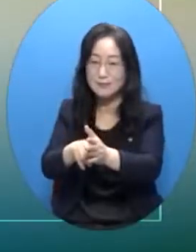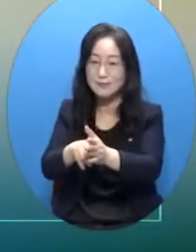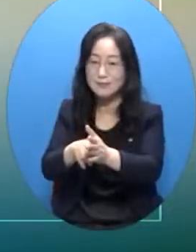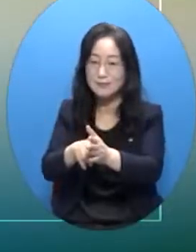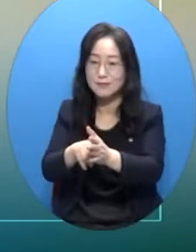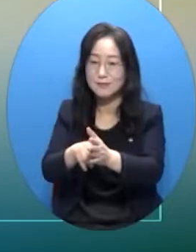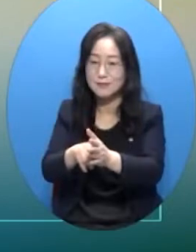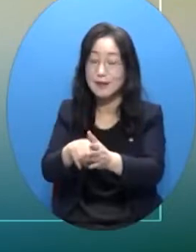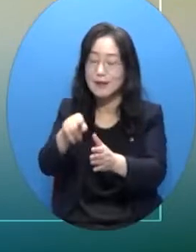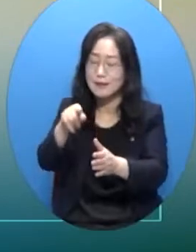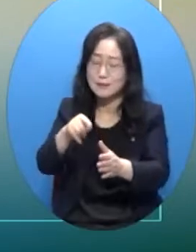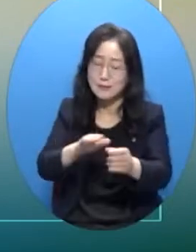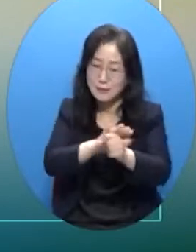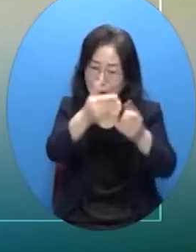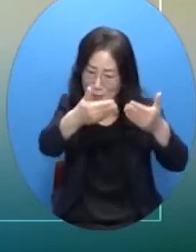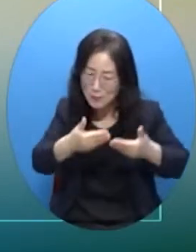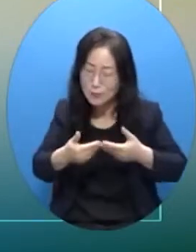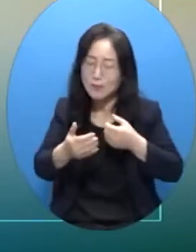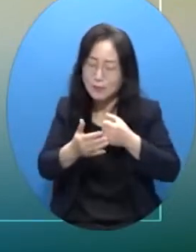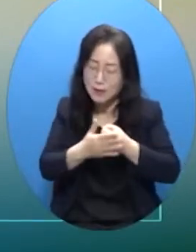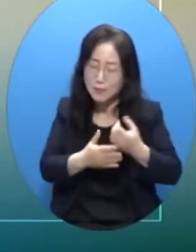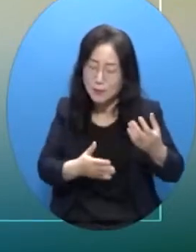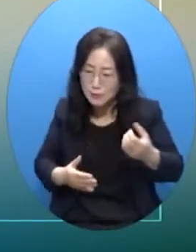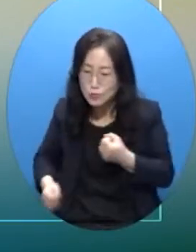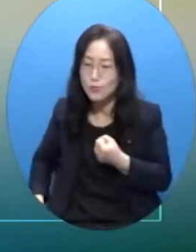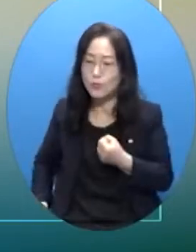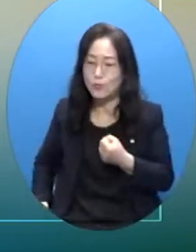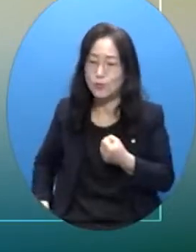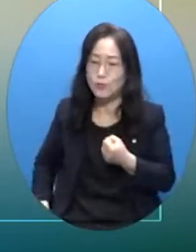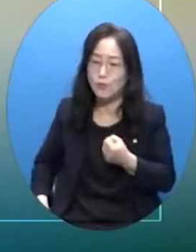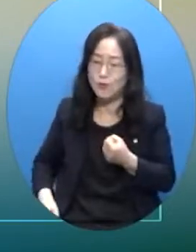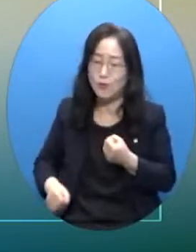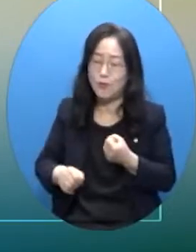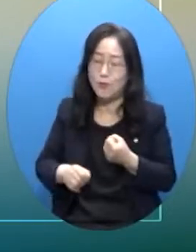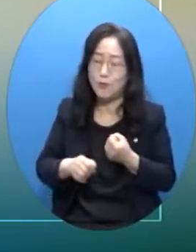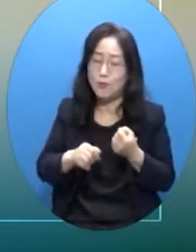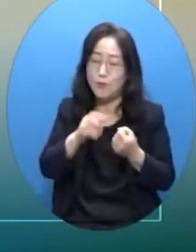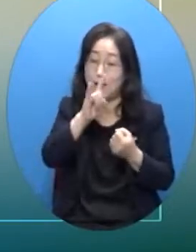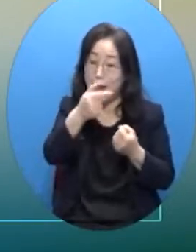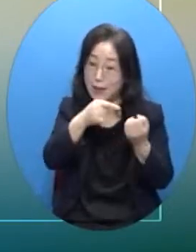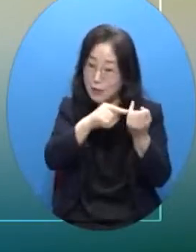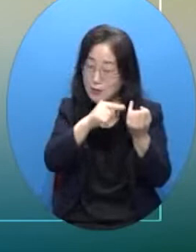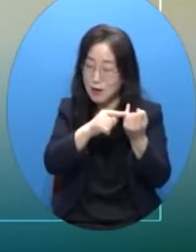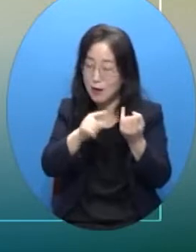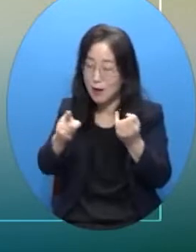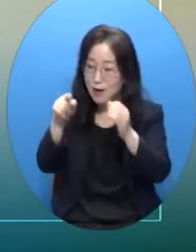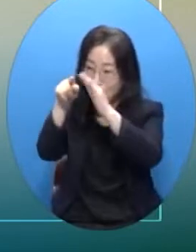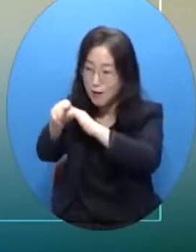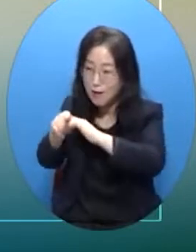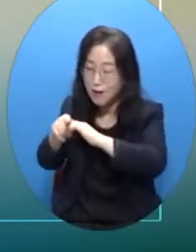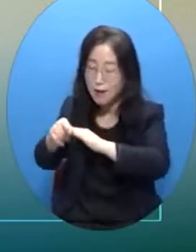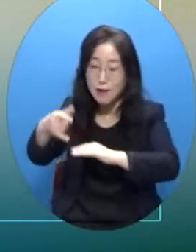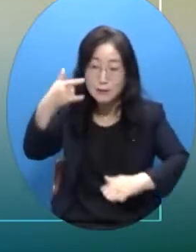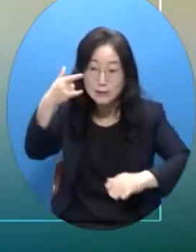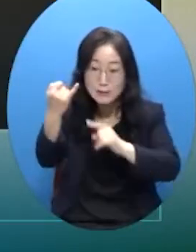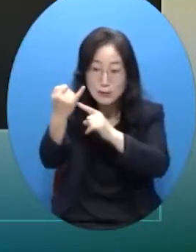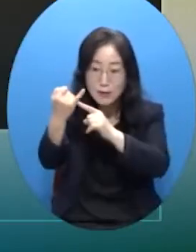계명이고, 5계명부터 십계명은 사람 이웃에 대한 계명인 것입니다. 이